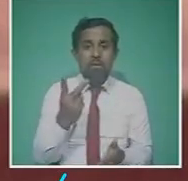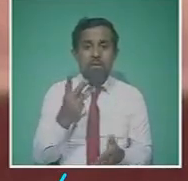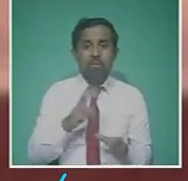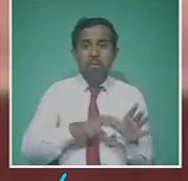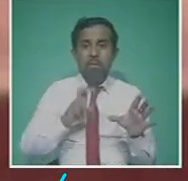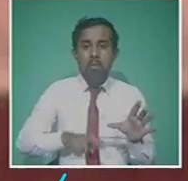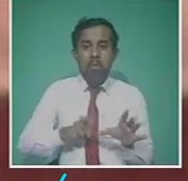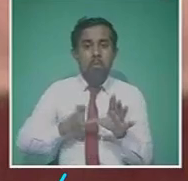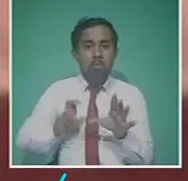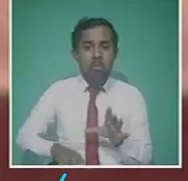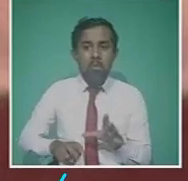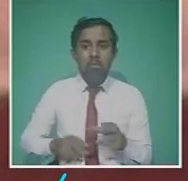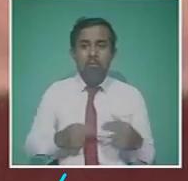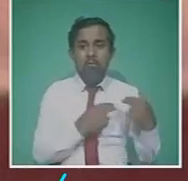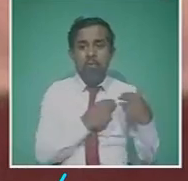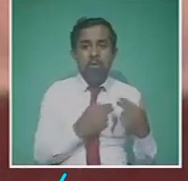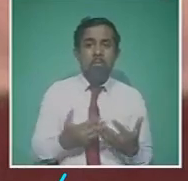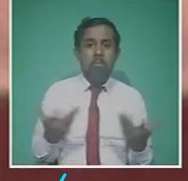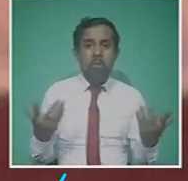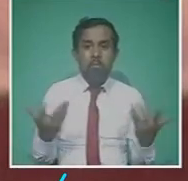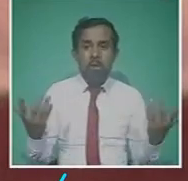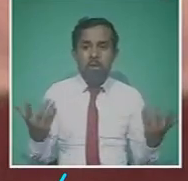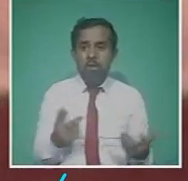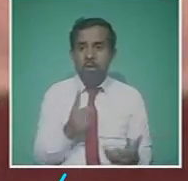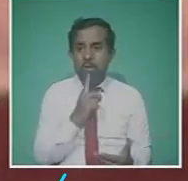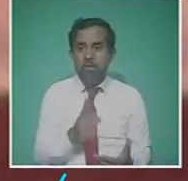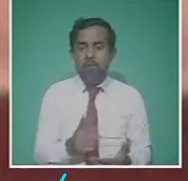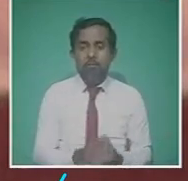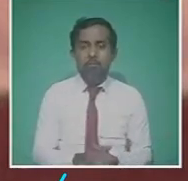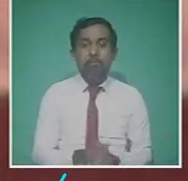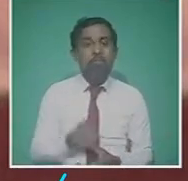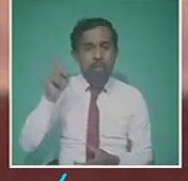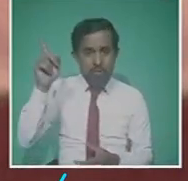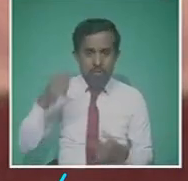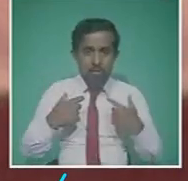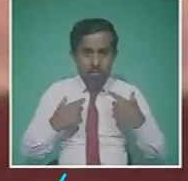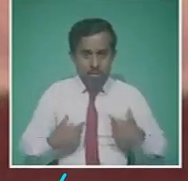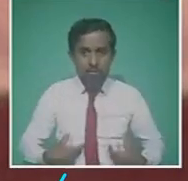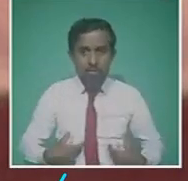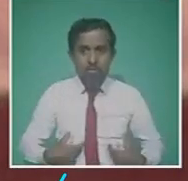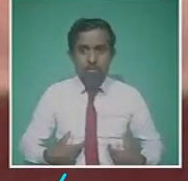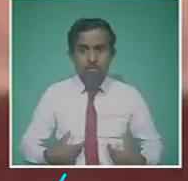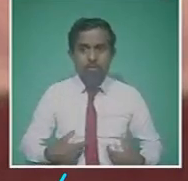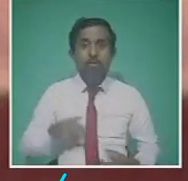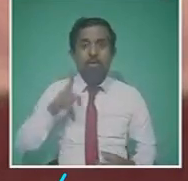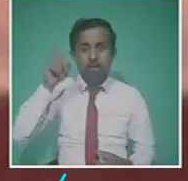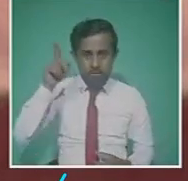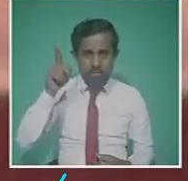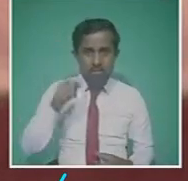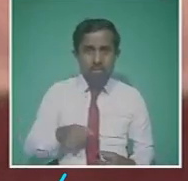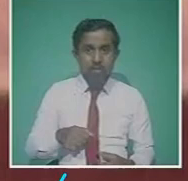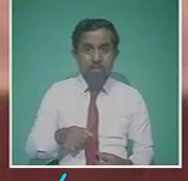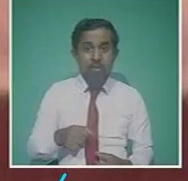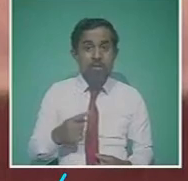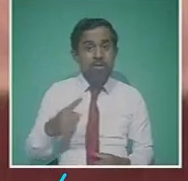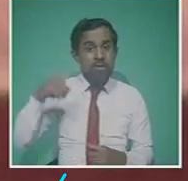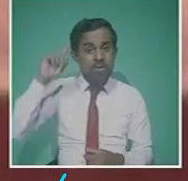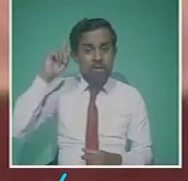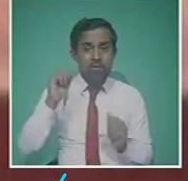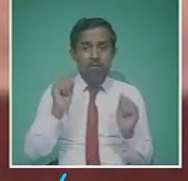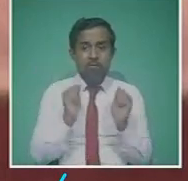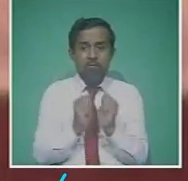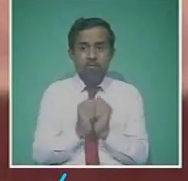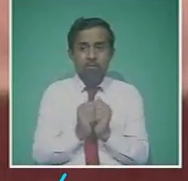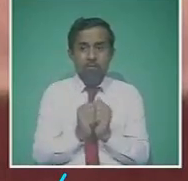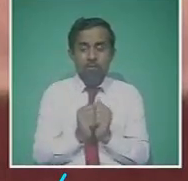එතුමාලන්ට වගකීම ගන්න බෑ කියනවා ඒත් සිටියද රාජපක්ෂ කෙනෙක් එහෙත් සිටියද ඒ කාලේ වැඩ කටයුතු